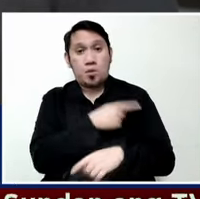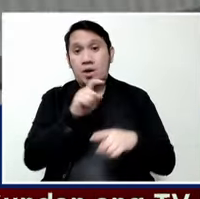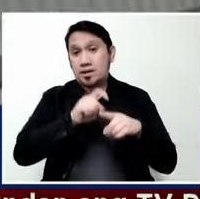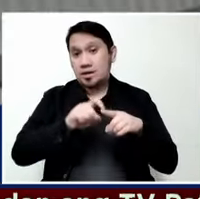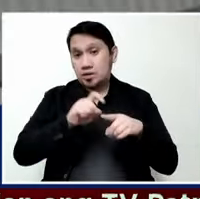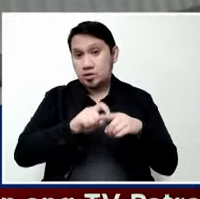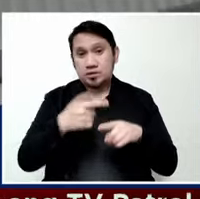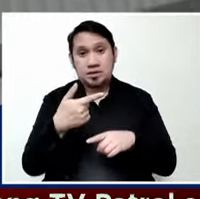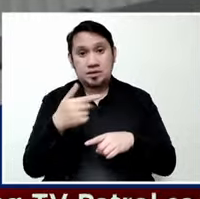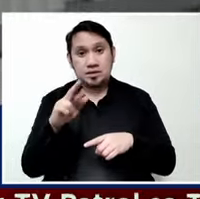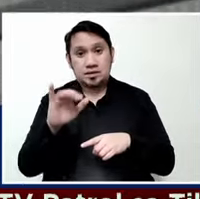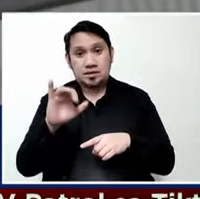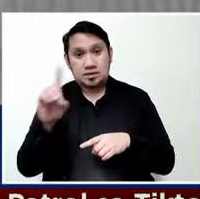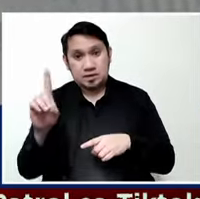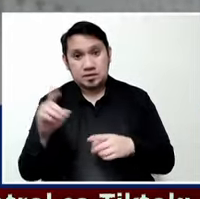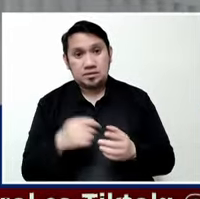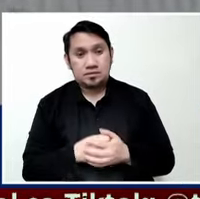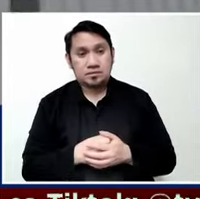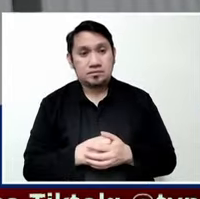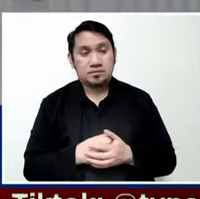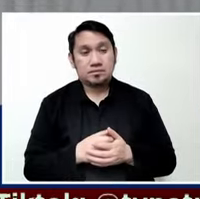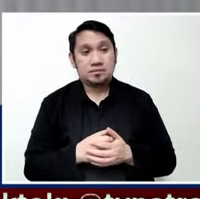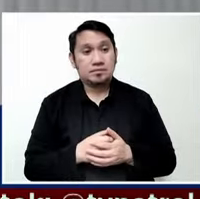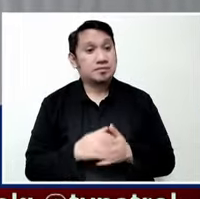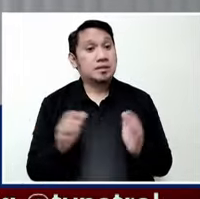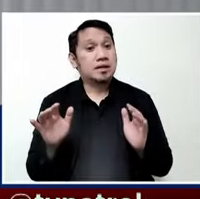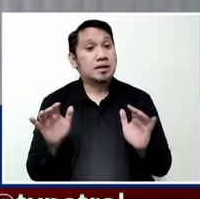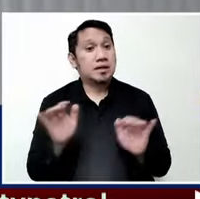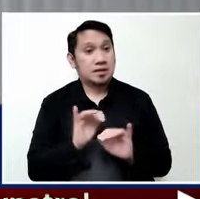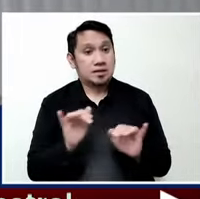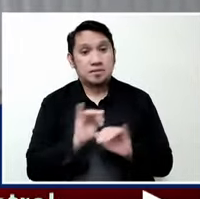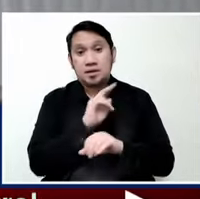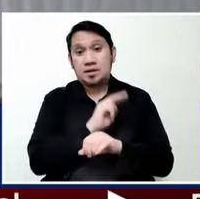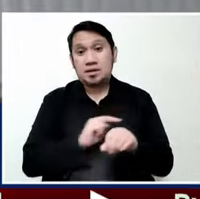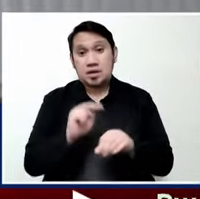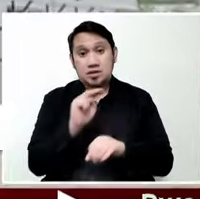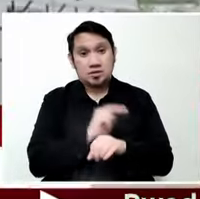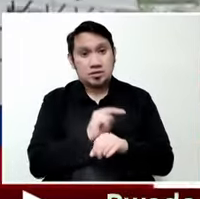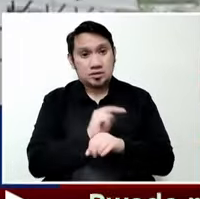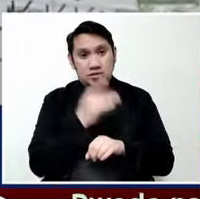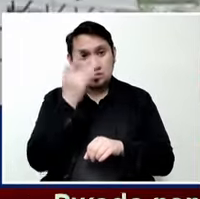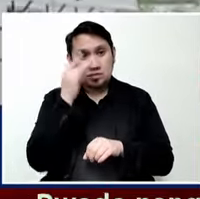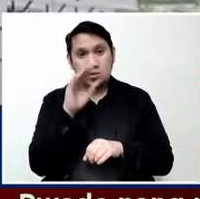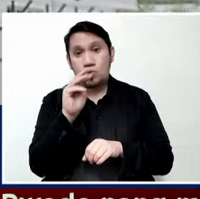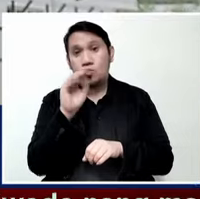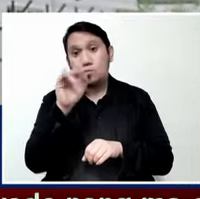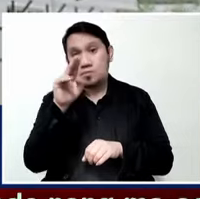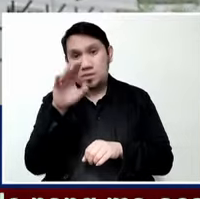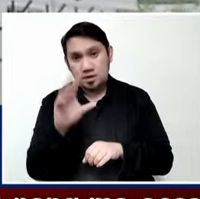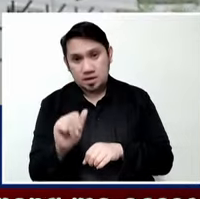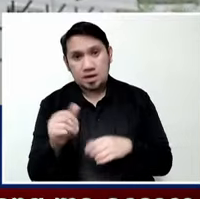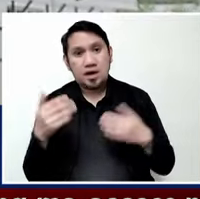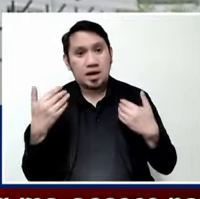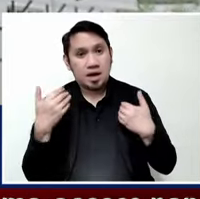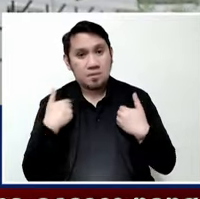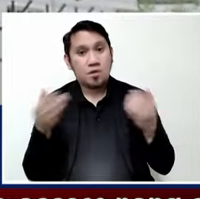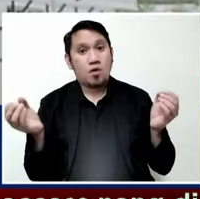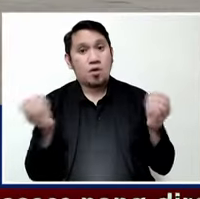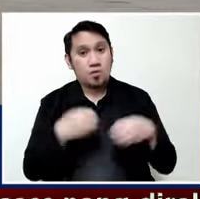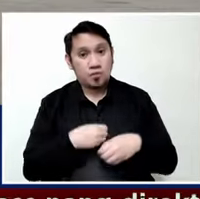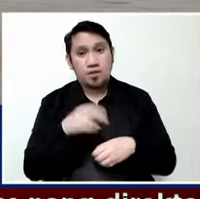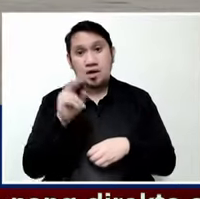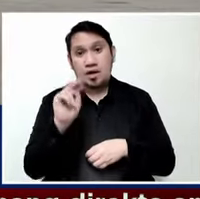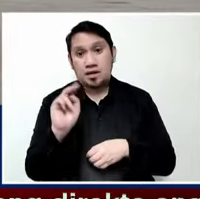ito. Pati ang National Intelligence Coordinating Agency o NICA maglalagay na ng opisina sa